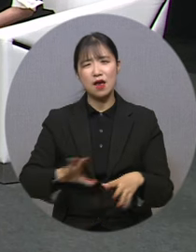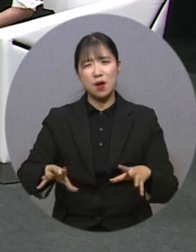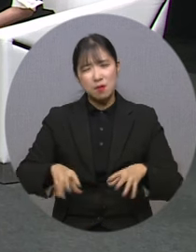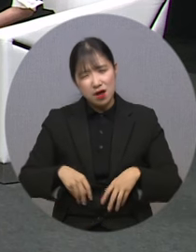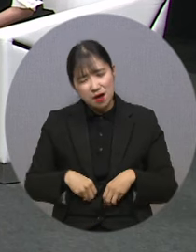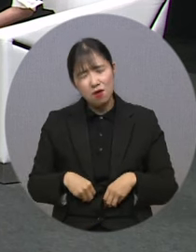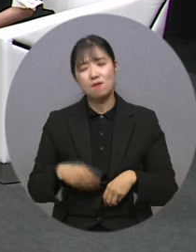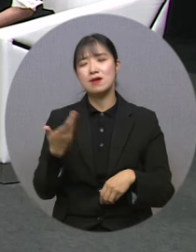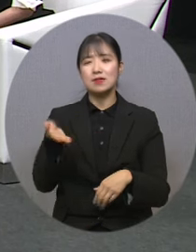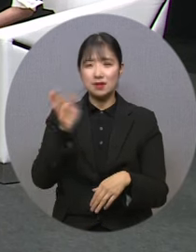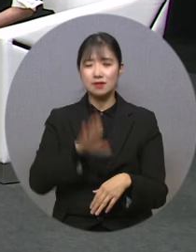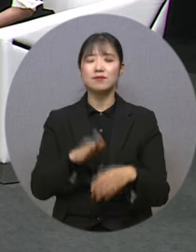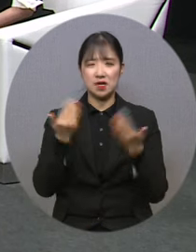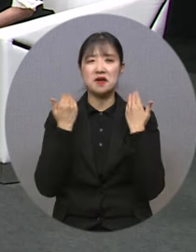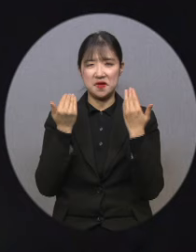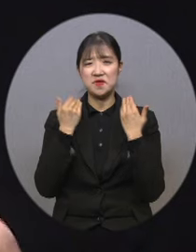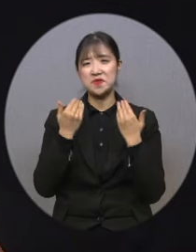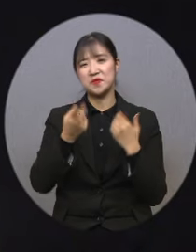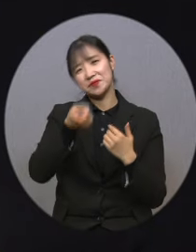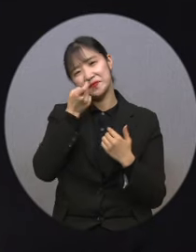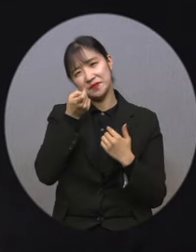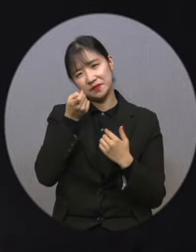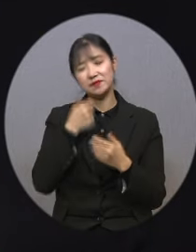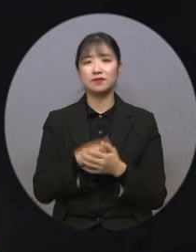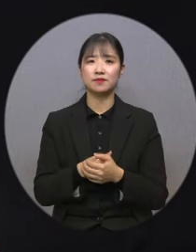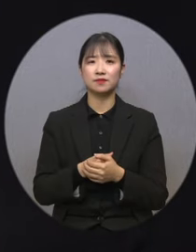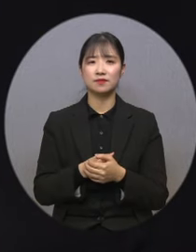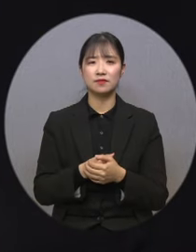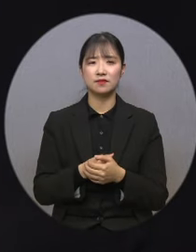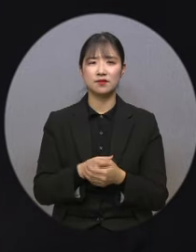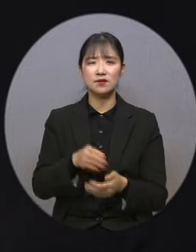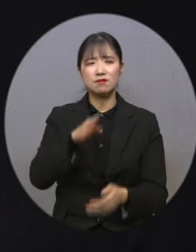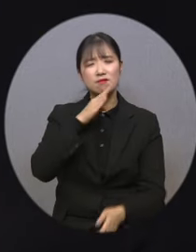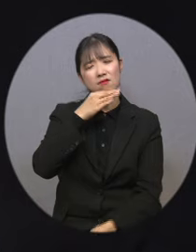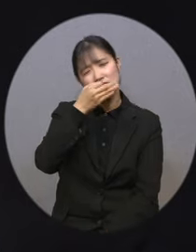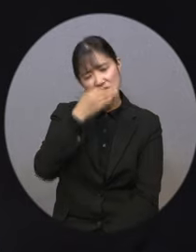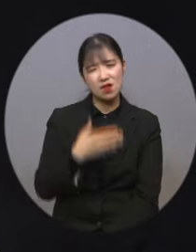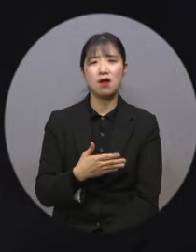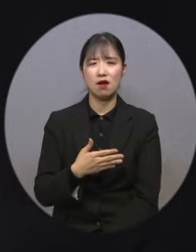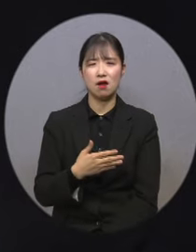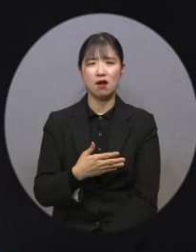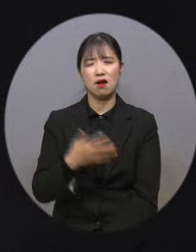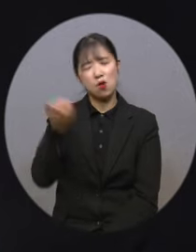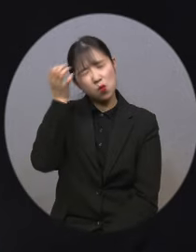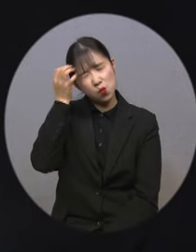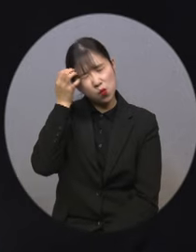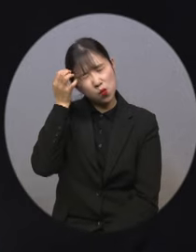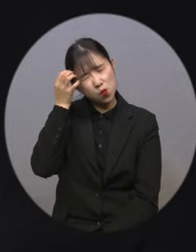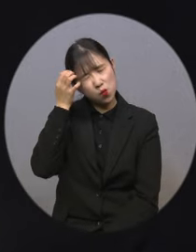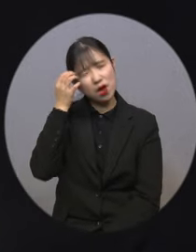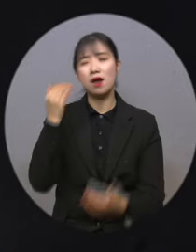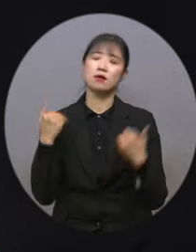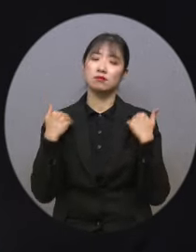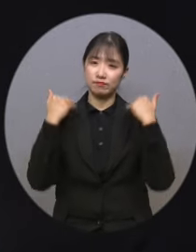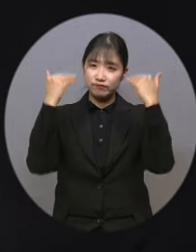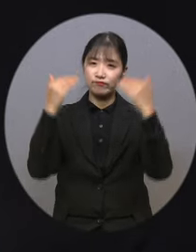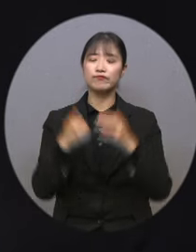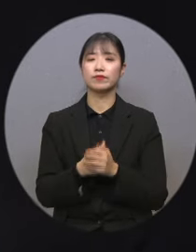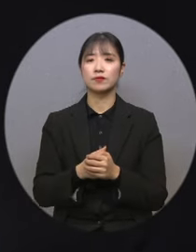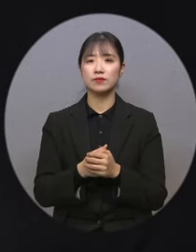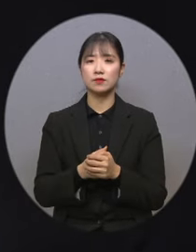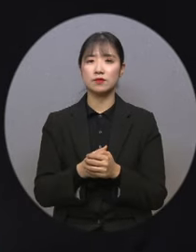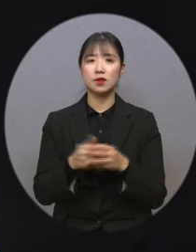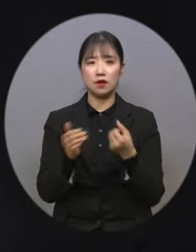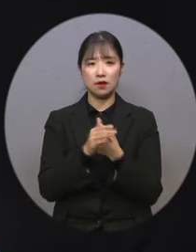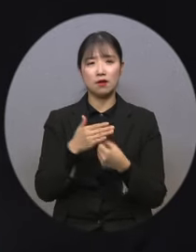거와 조롱과 싸우면서 주문 학교 다녀요 이로 말할 수 없습니다 그런 고생을 하면서 성장합니다 그래서